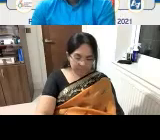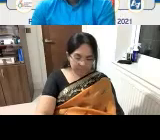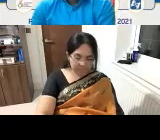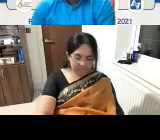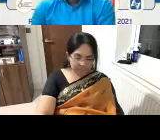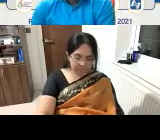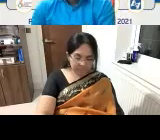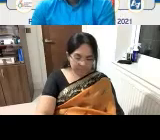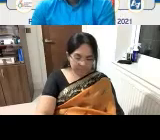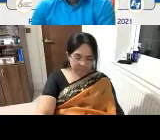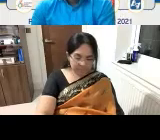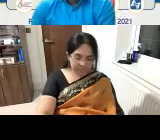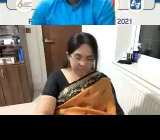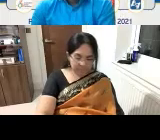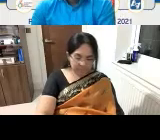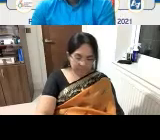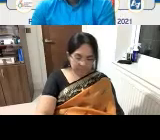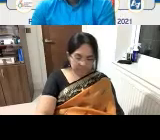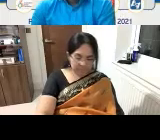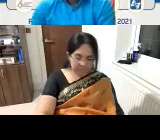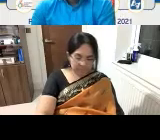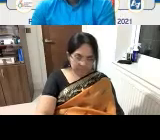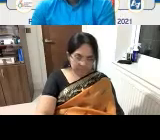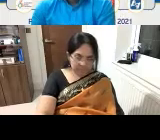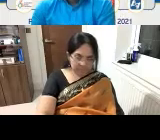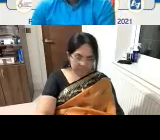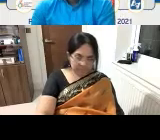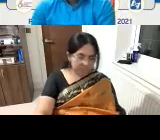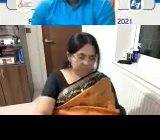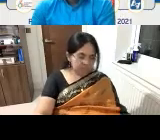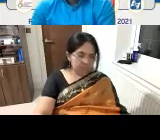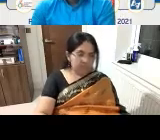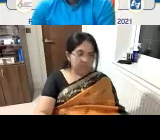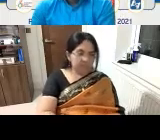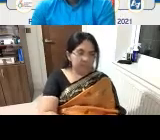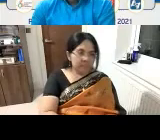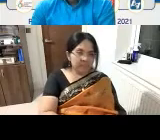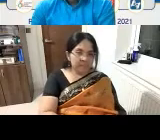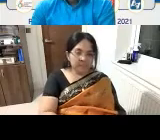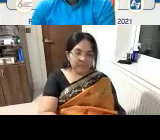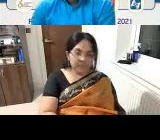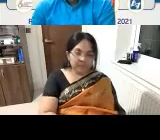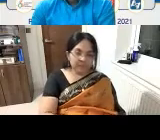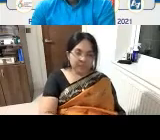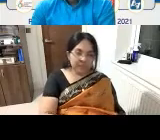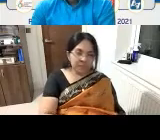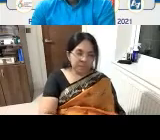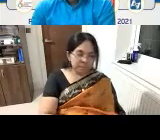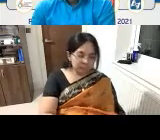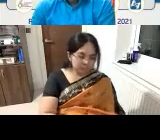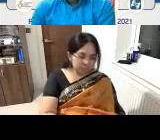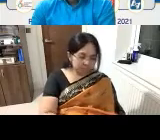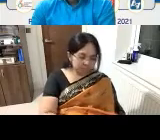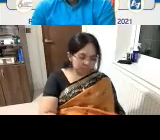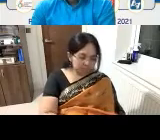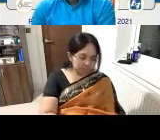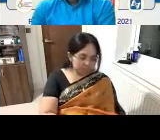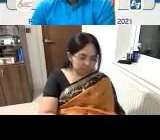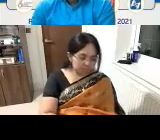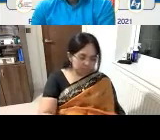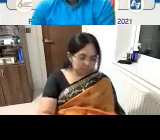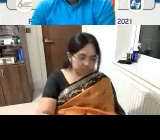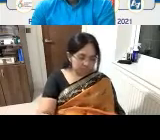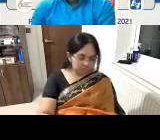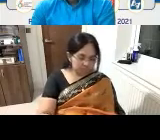इंटेलेक्चुअल डिसेबल्ड जो हैं उनमें और मतलब एंजाइटी, डिप्रेशन, ऑब्सेसिव कंपल्सिव डिसऑर्डर, मूड